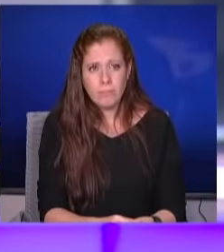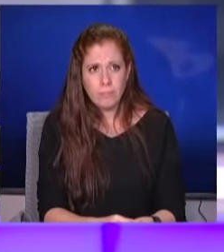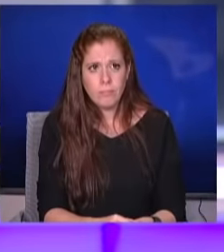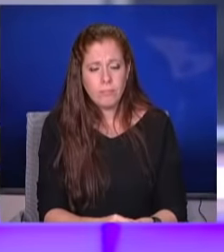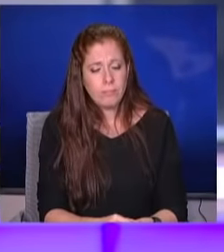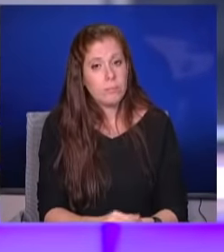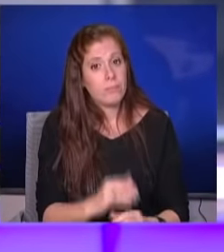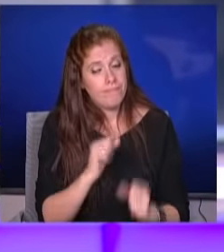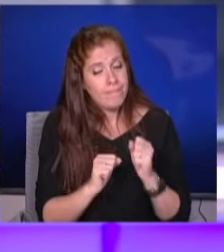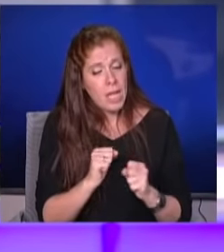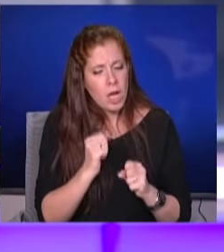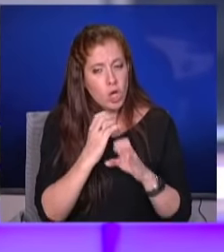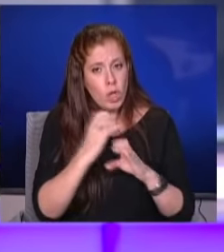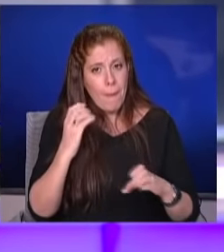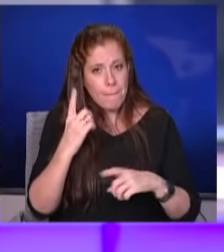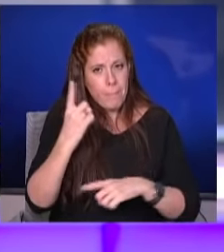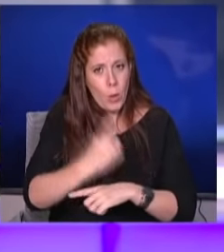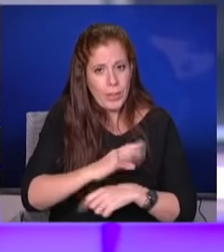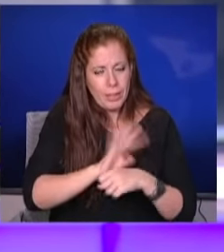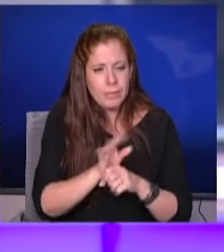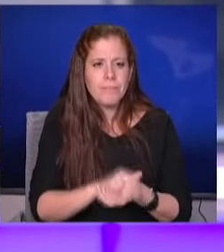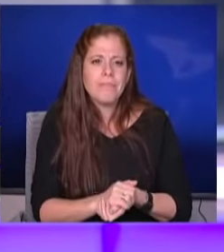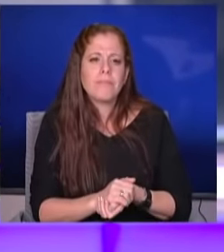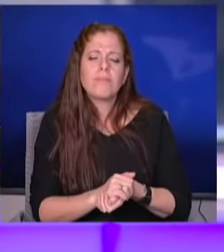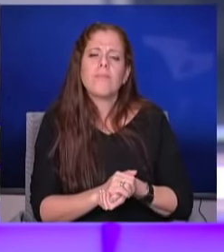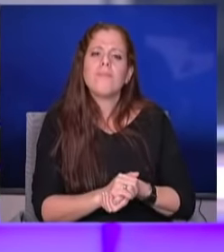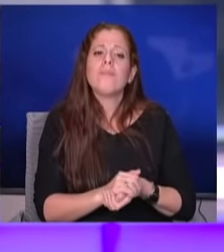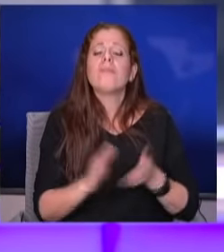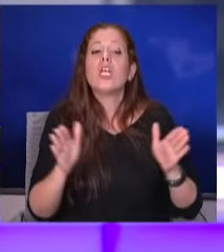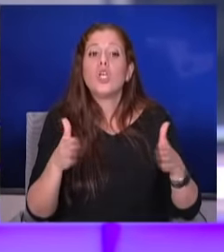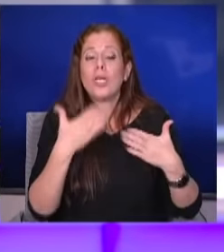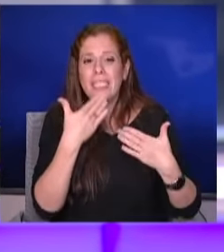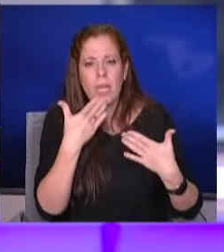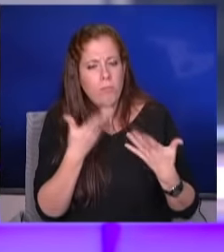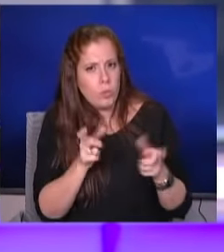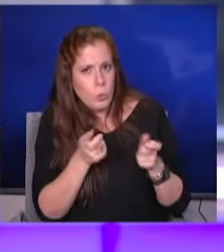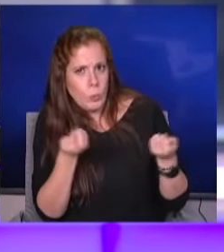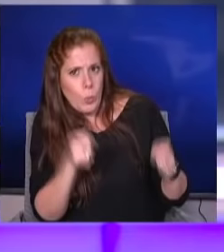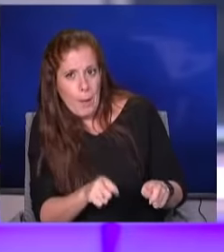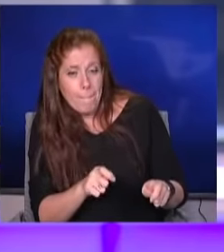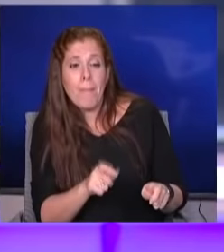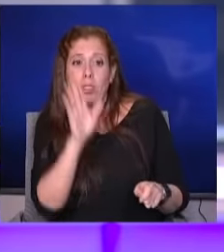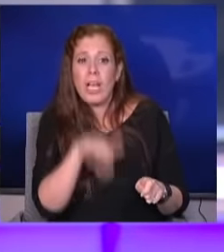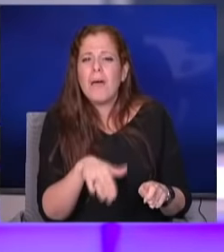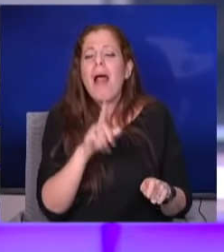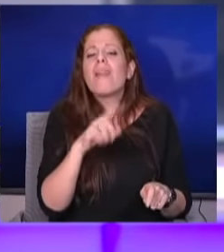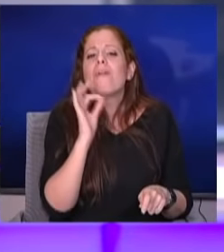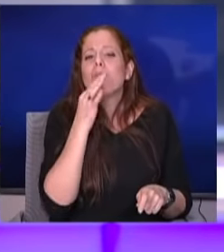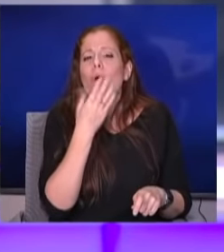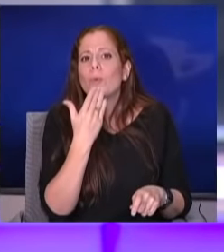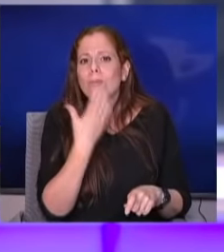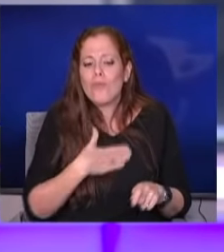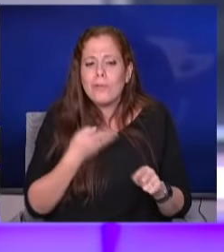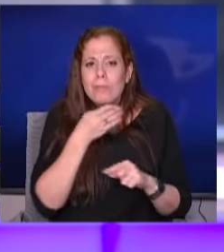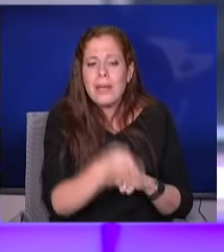קשה במלונית. שעריה של ישראל סגורים לרוב מאז פרצה הקורונה, מה שמונע גם את כניסתם של אלפי בני נוער יהודים שאמורים